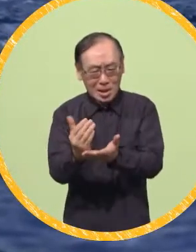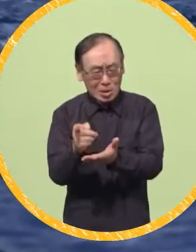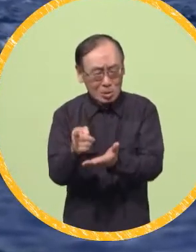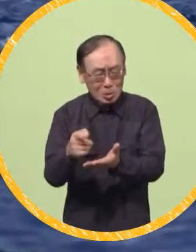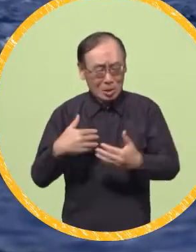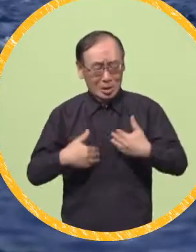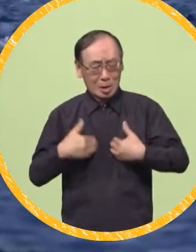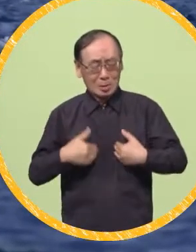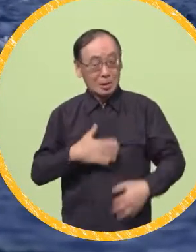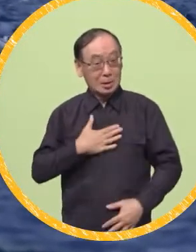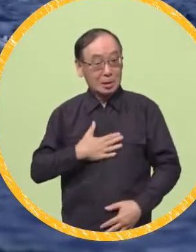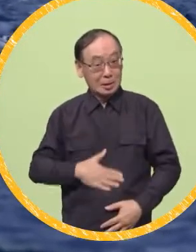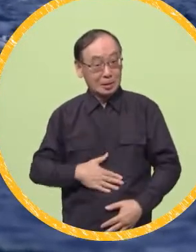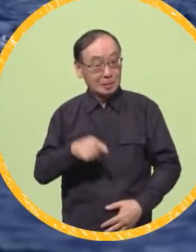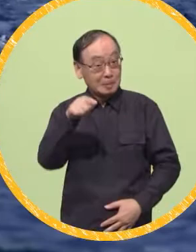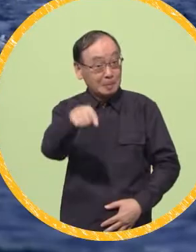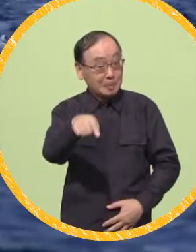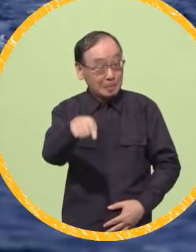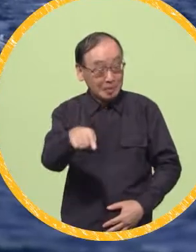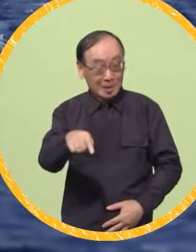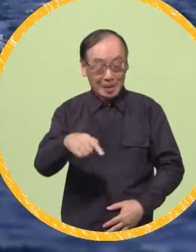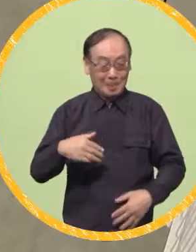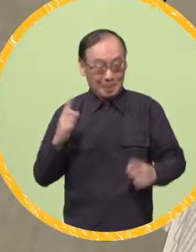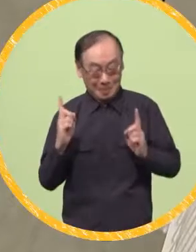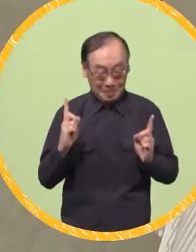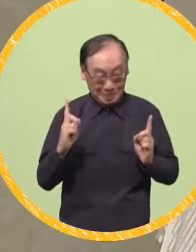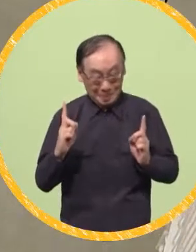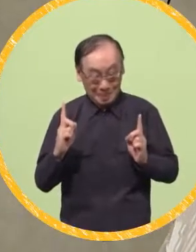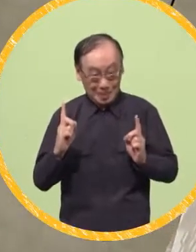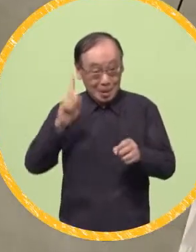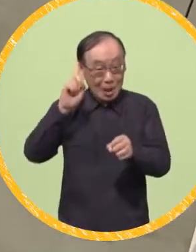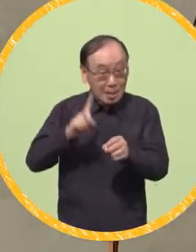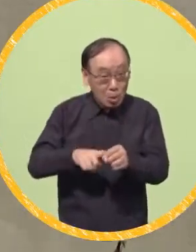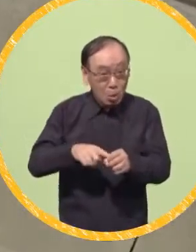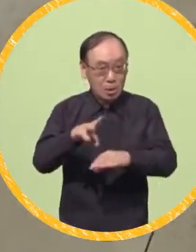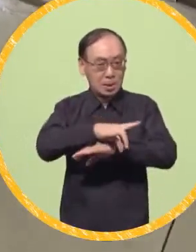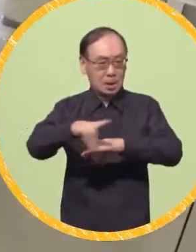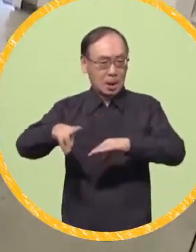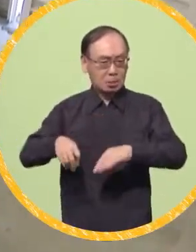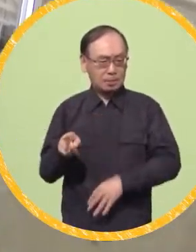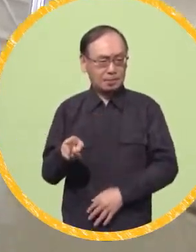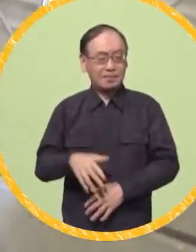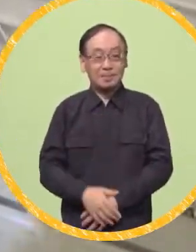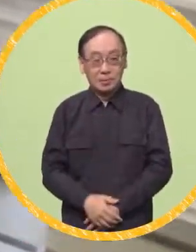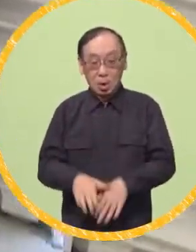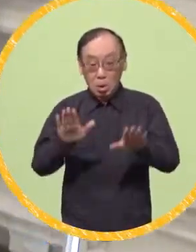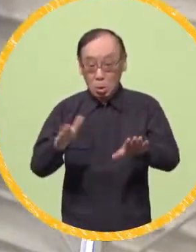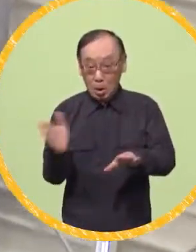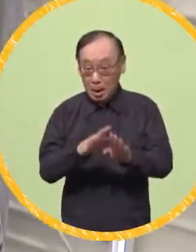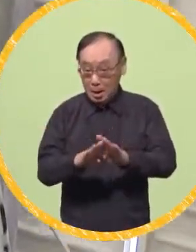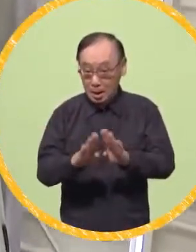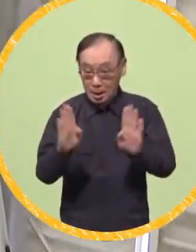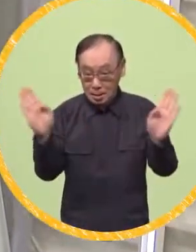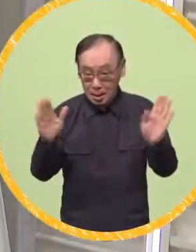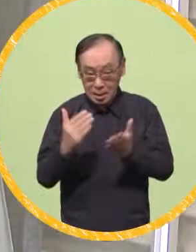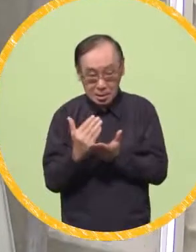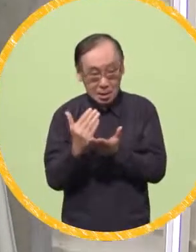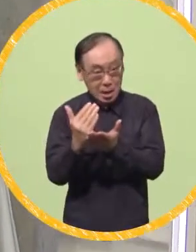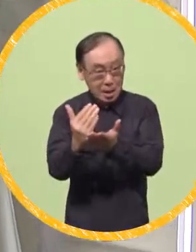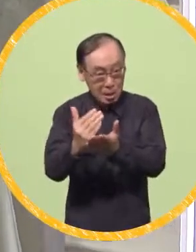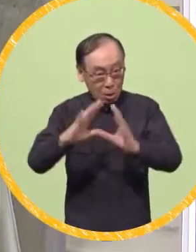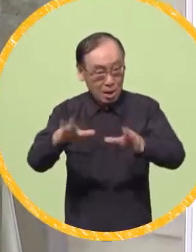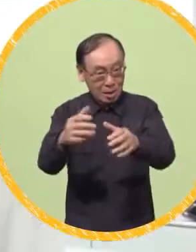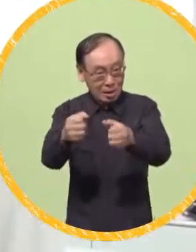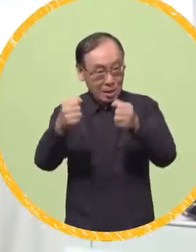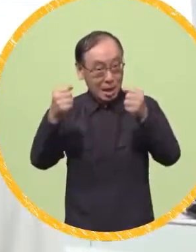知り現地で楽しんでもらうための緊急企画どうして今日から開催セーリングワールドカップ